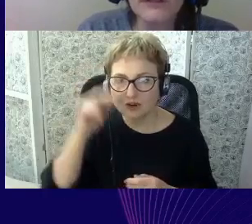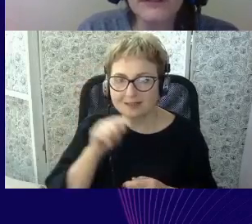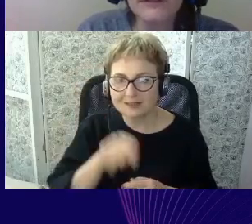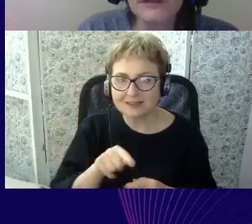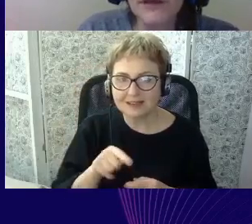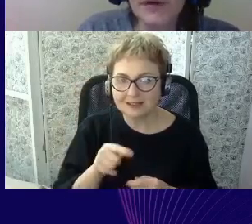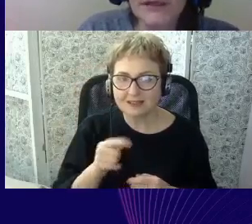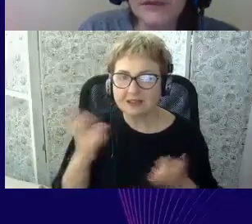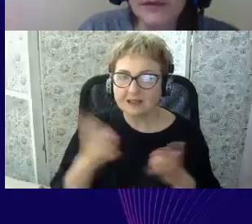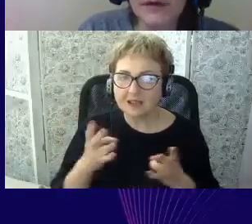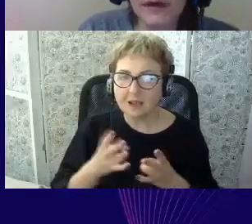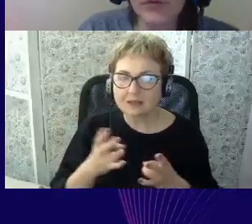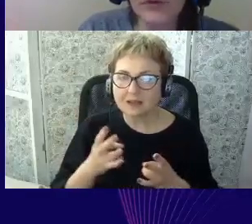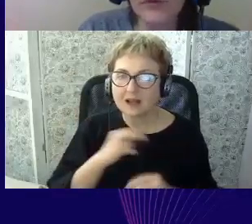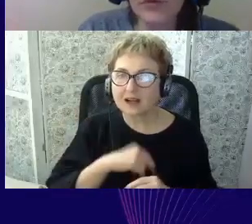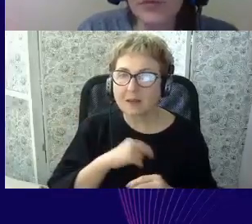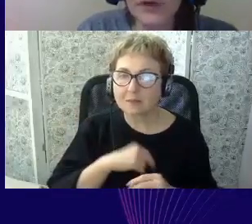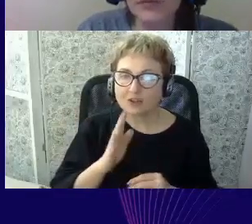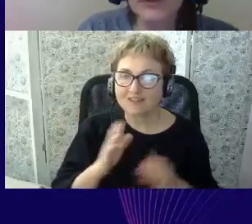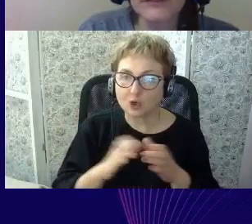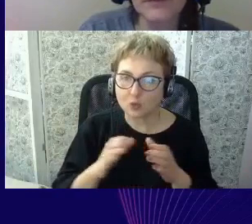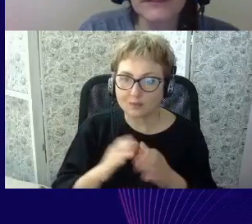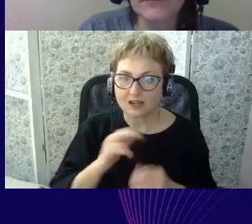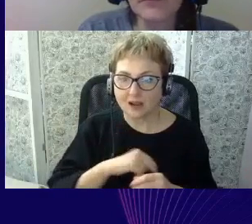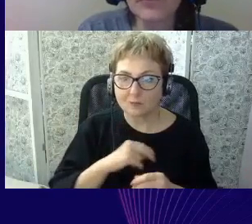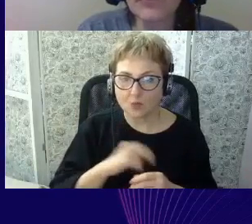то здесь необходима работа в группе,